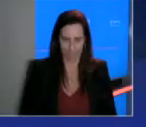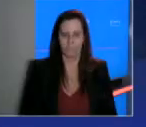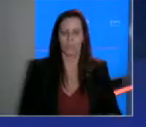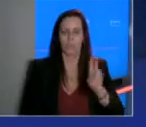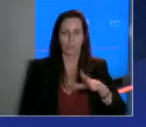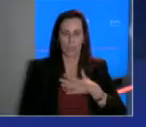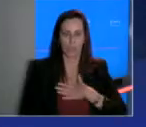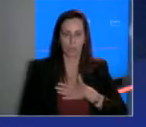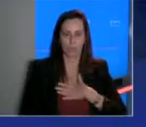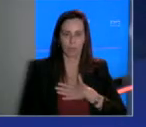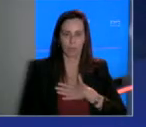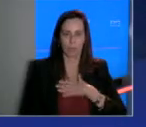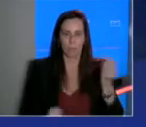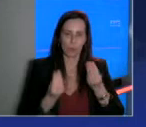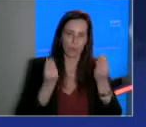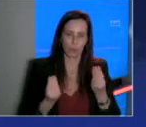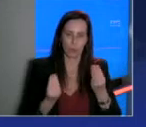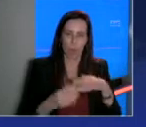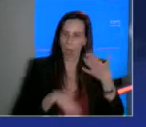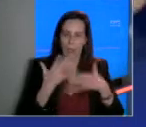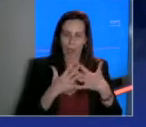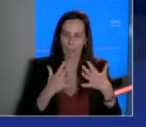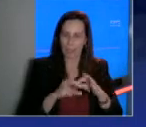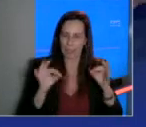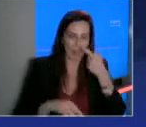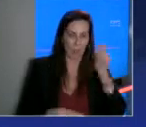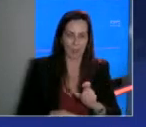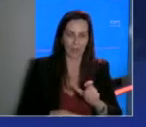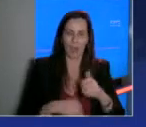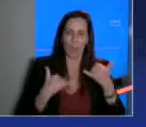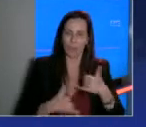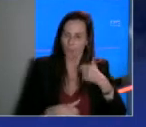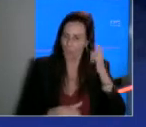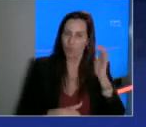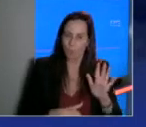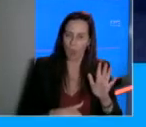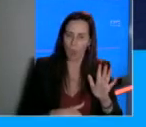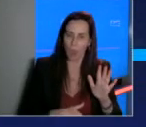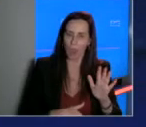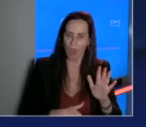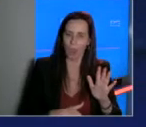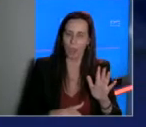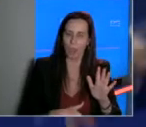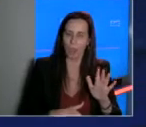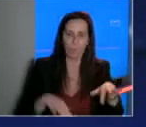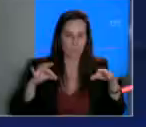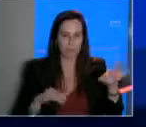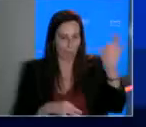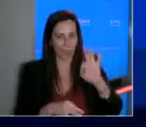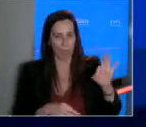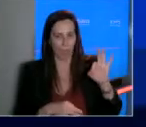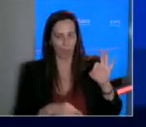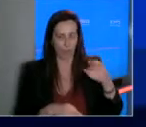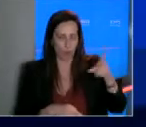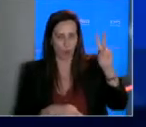יש לנו סוכריה, כאילו, הבלגן הגדול התחיל באיטליה, עכשיו אני שומע כאילו, ומסתבר ש... בספרד עדיין כבר